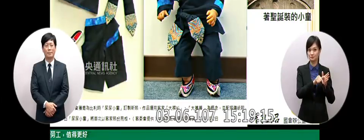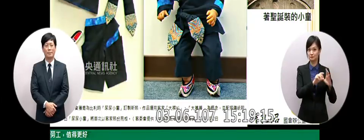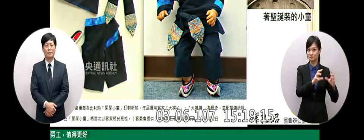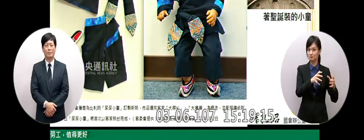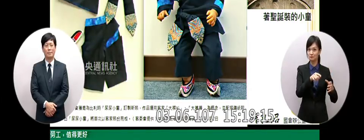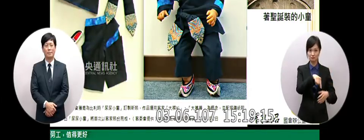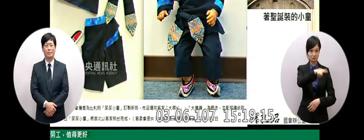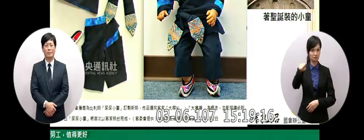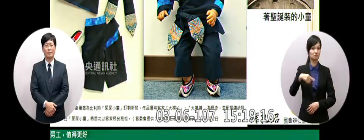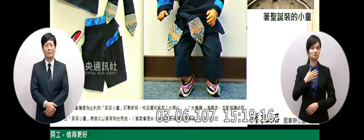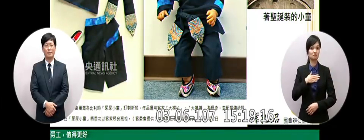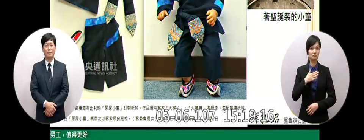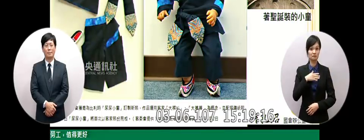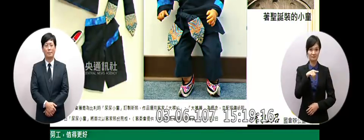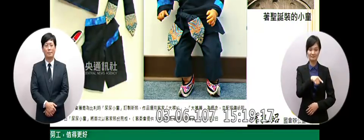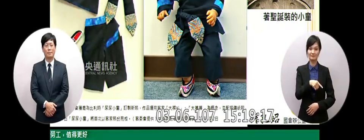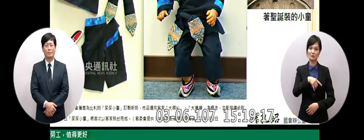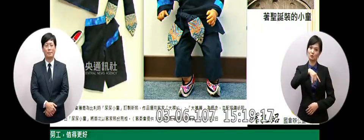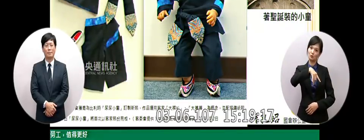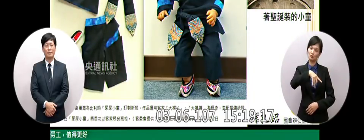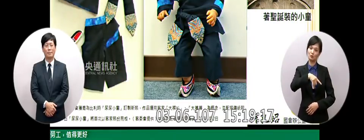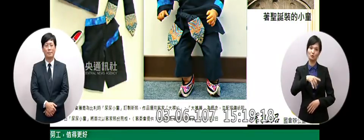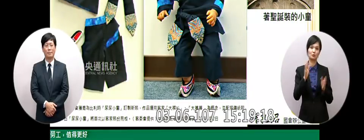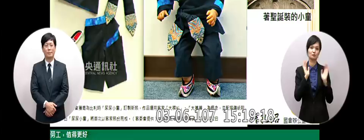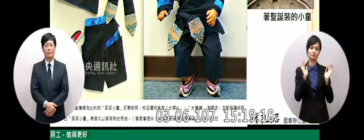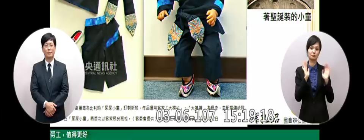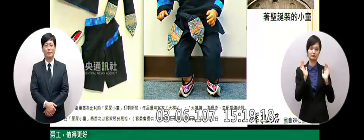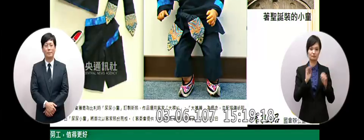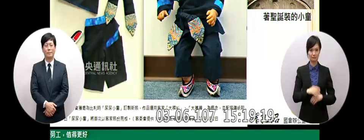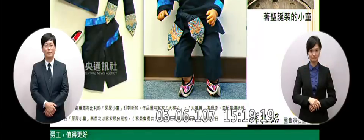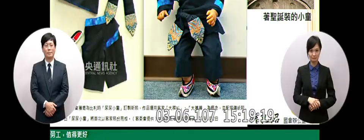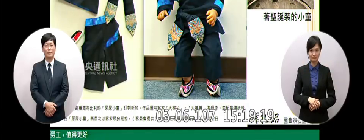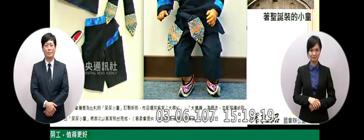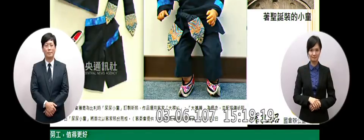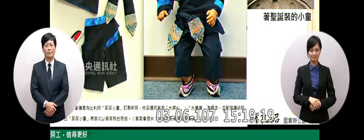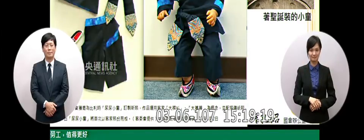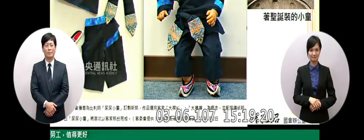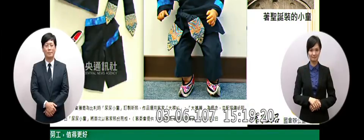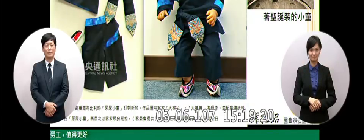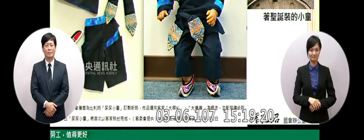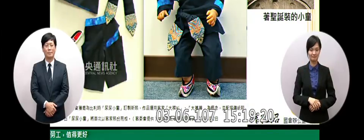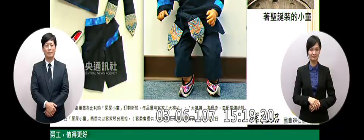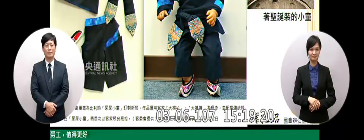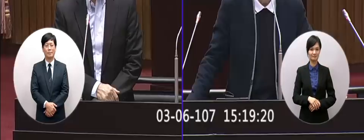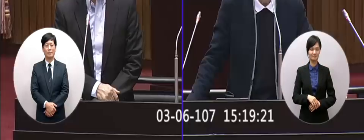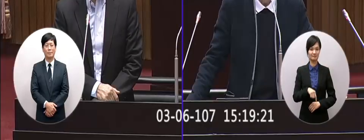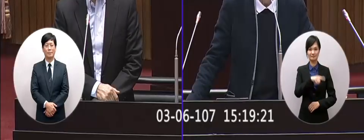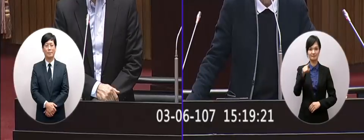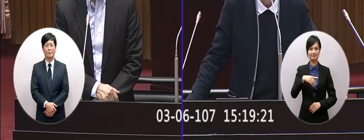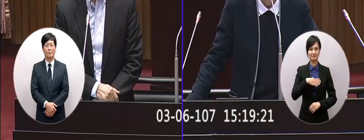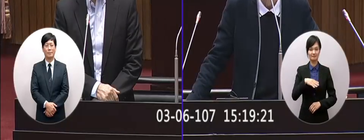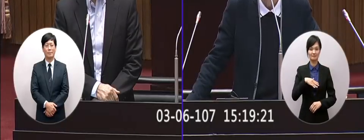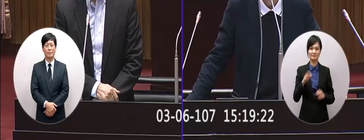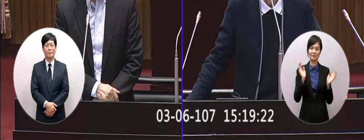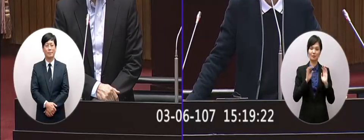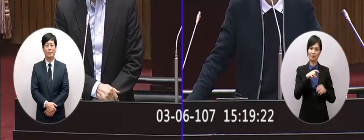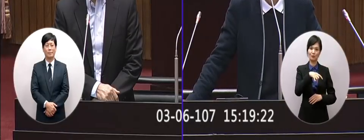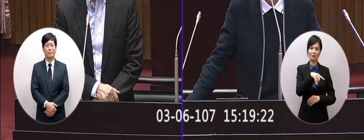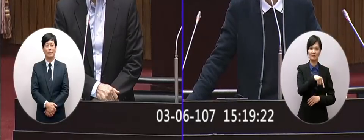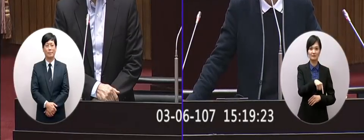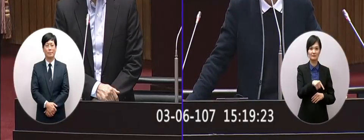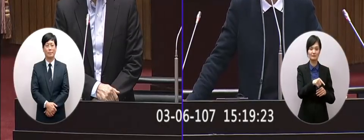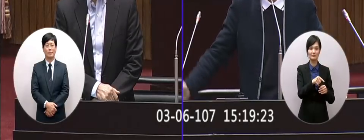道这个小童喵喵，啊，然后客家话讲。表娘会说怪啦吼，哎呀，永远讲表娘会说伊呢，